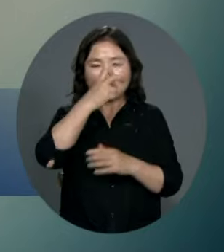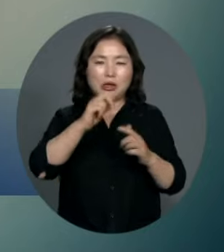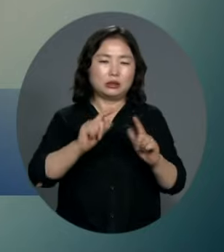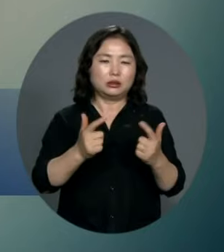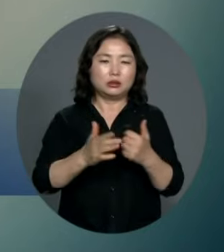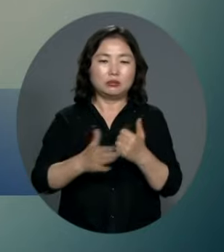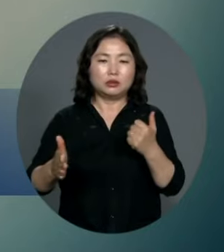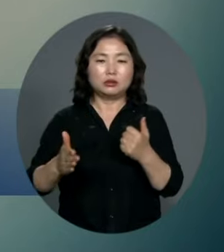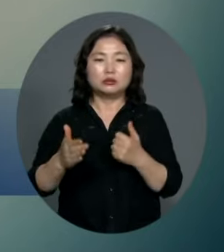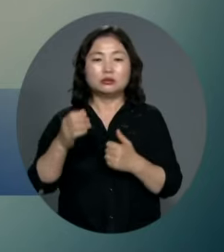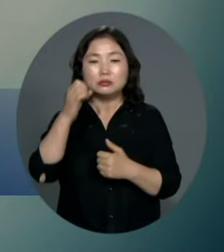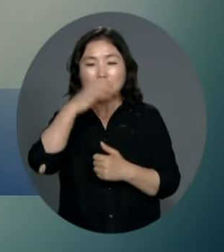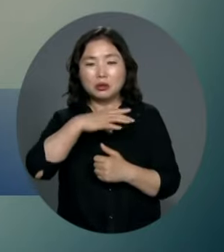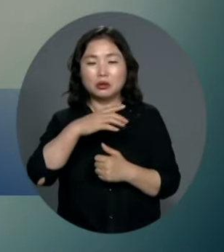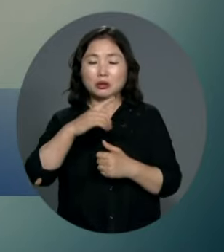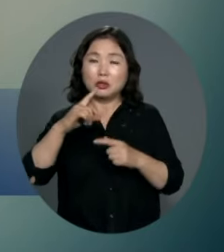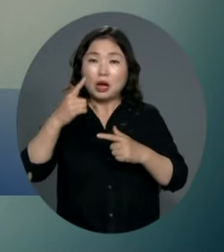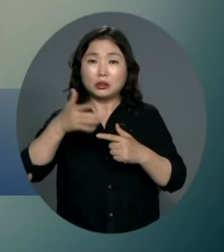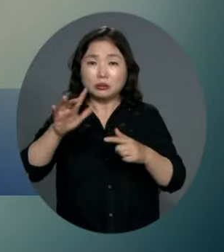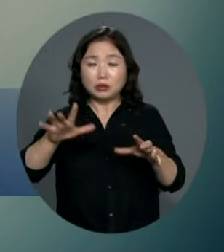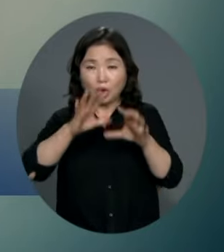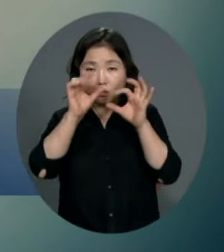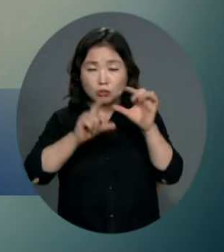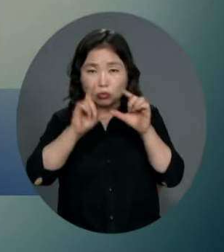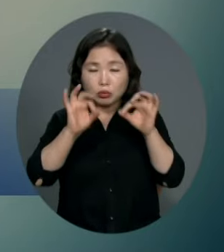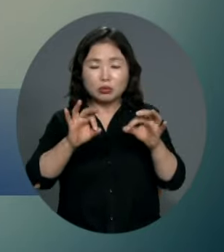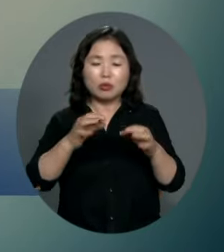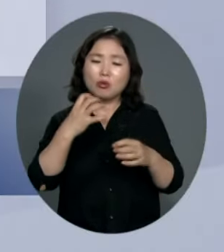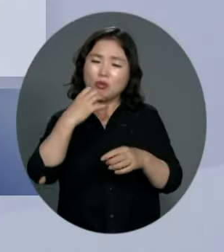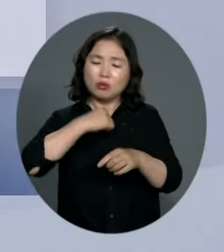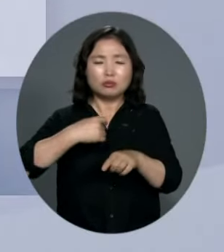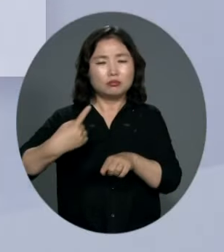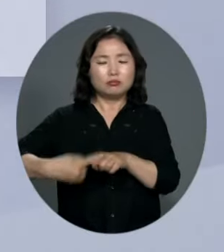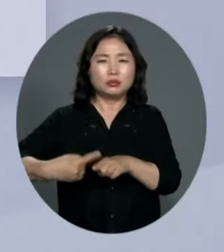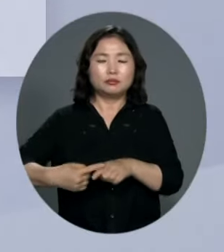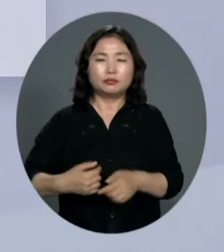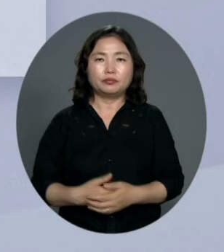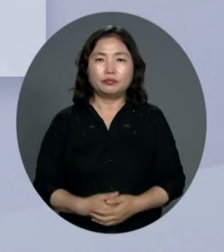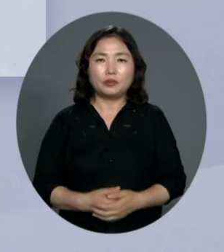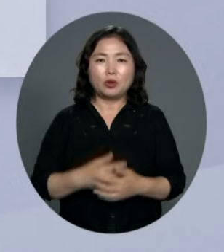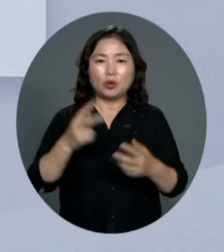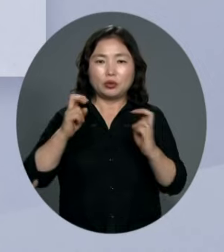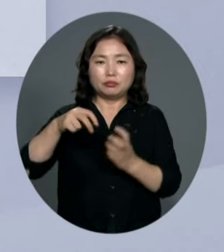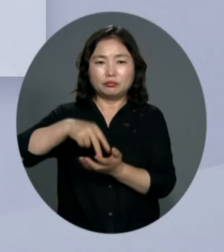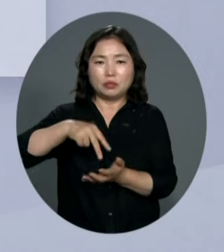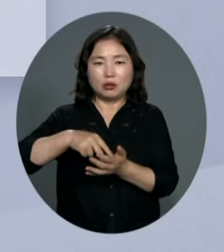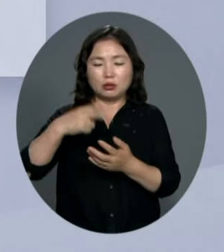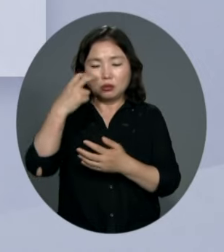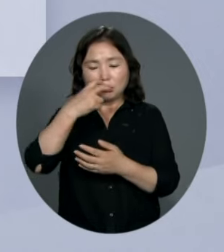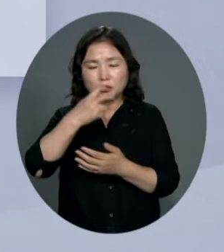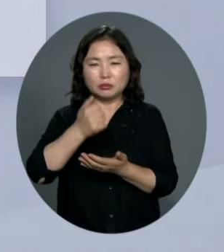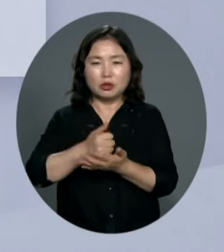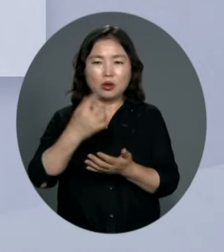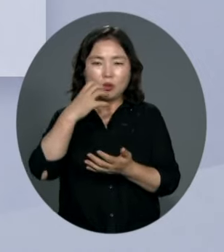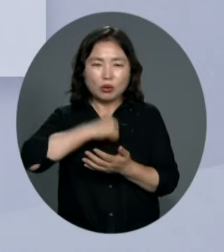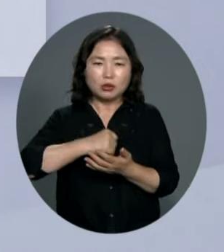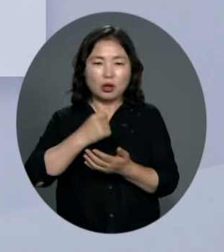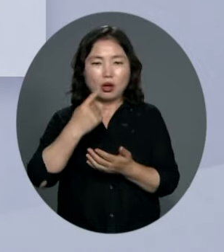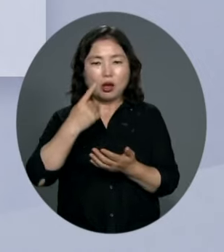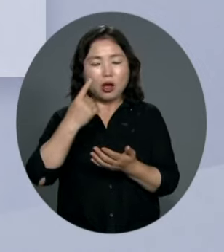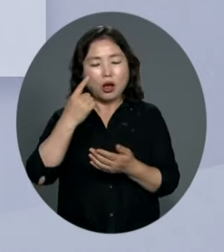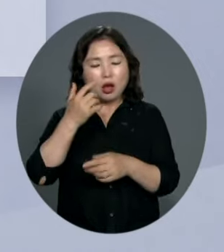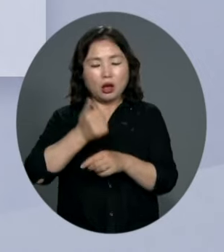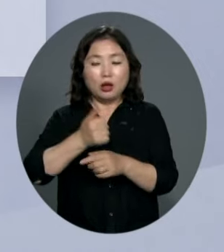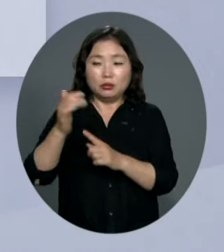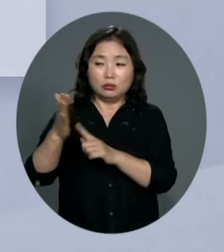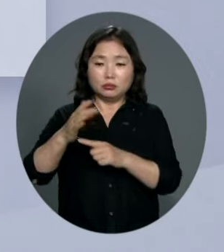때문에. 그냥 그런 것들이 통상적으로 횡령입니다. 회사 측은 감사에서 횡령이 발생했다는 결론이